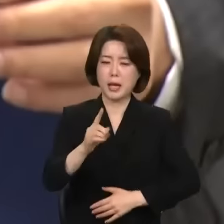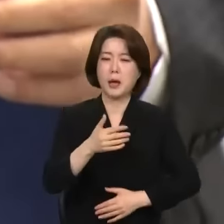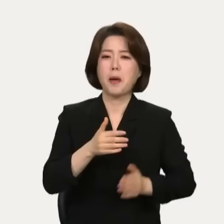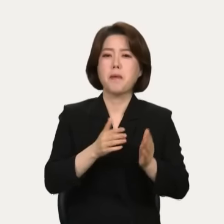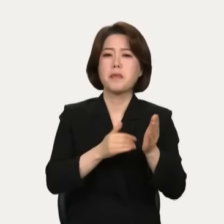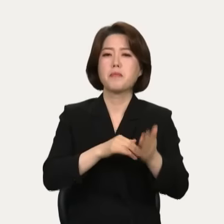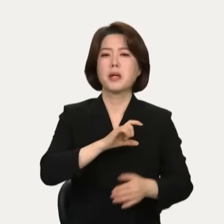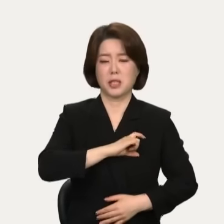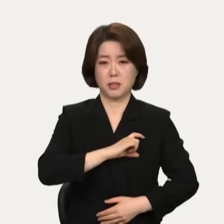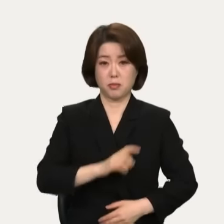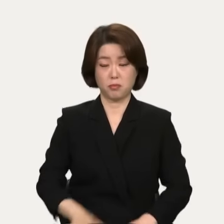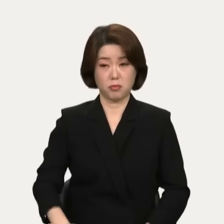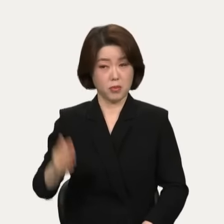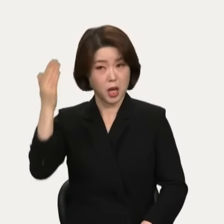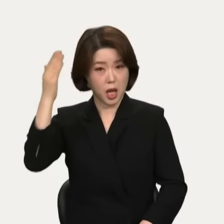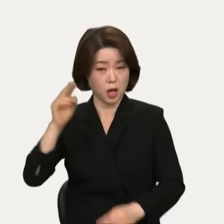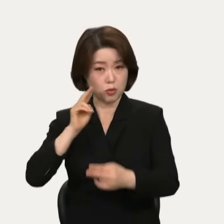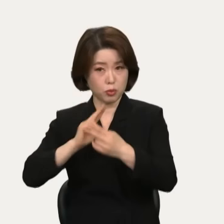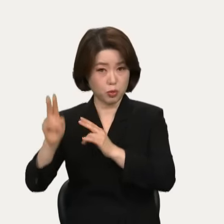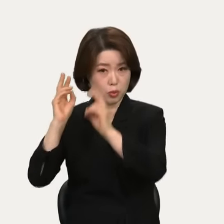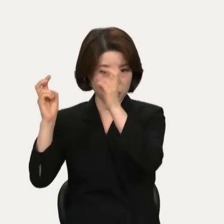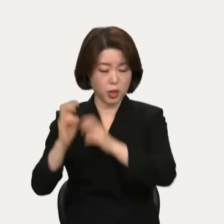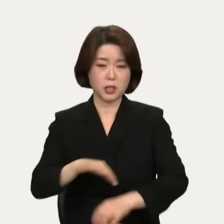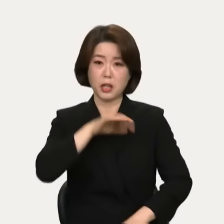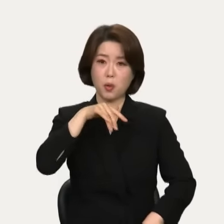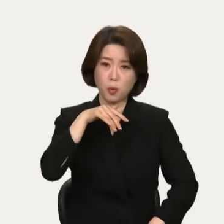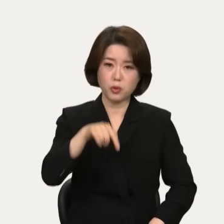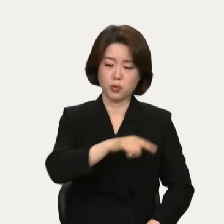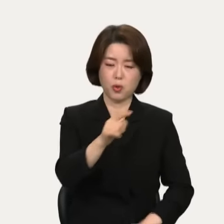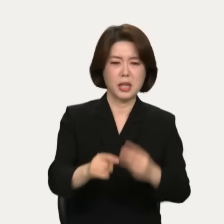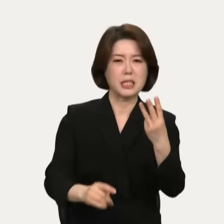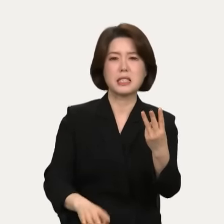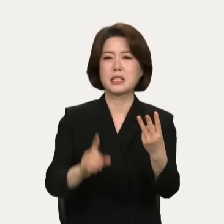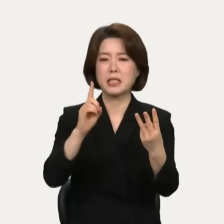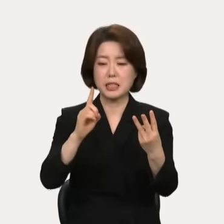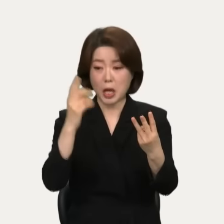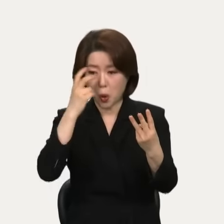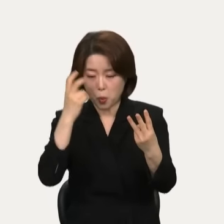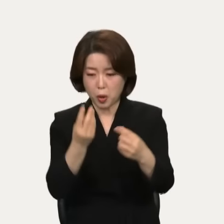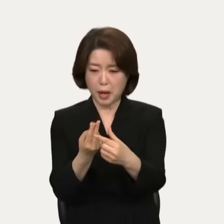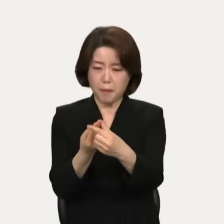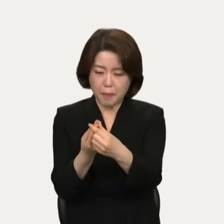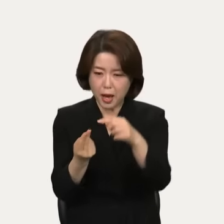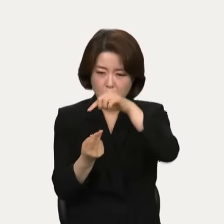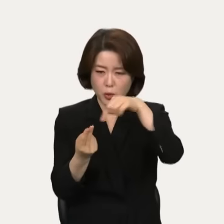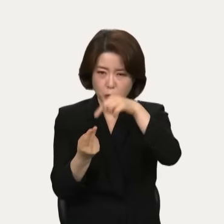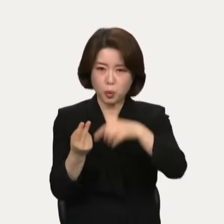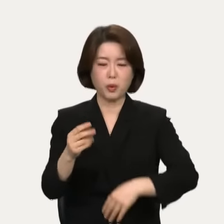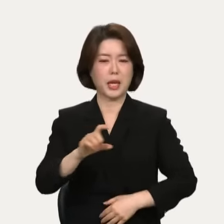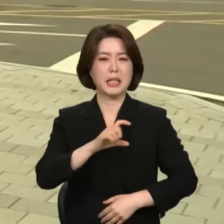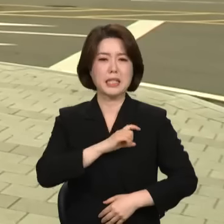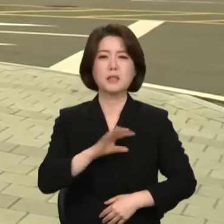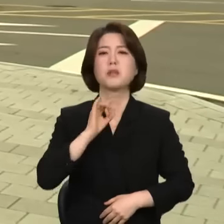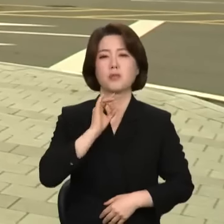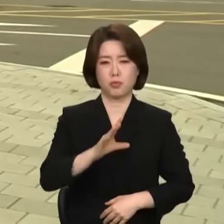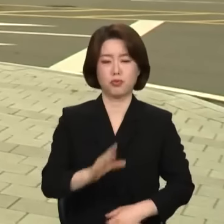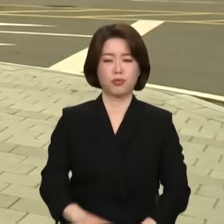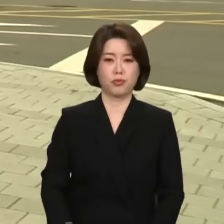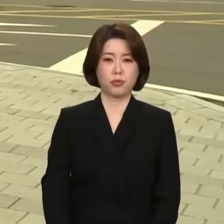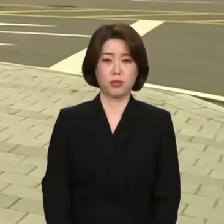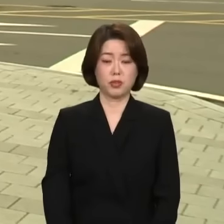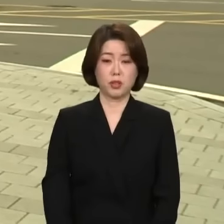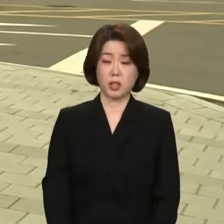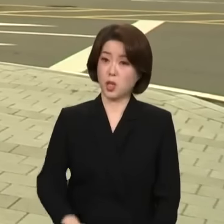석유공사는 이에 대해 오징어는 3D 탐사자료 세트에 붙인 고유 명칭에 불과하다고 해명했습니다